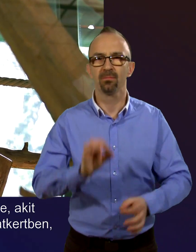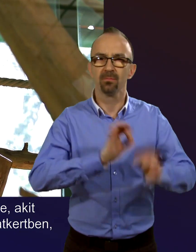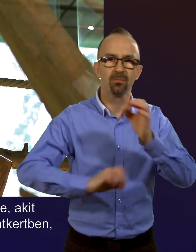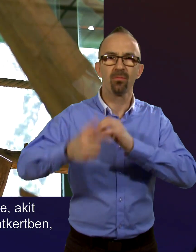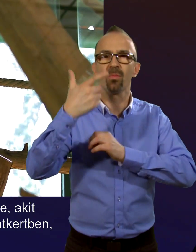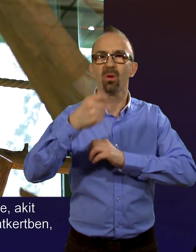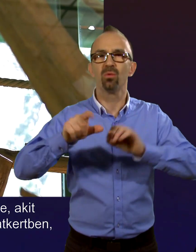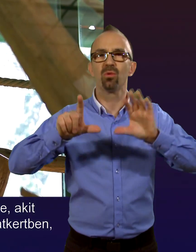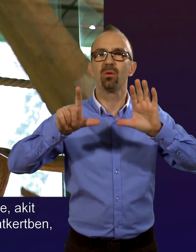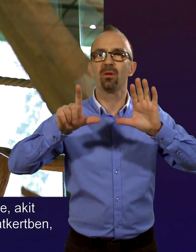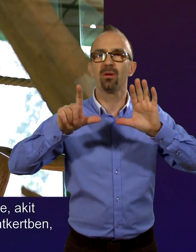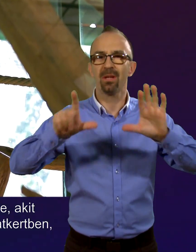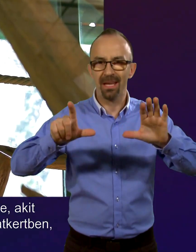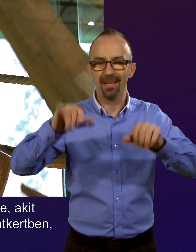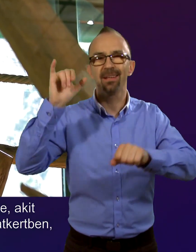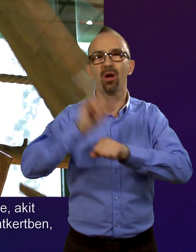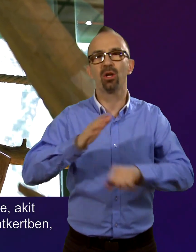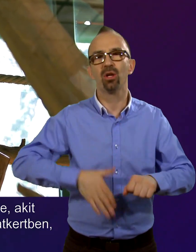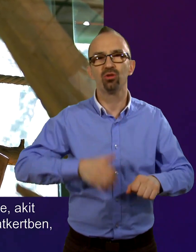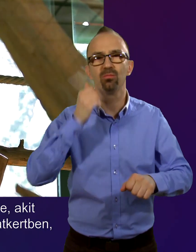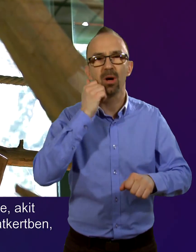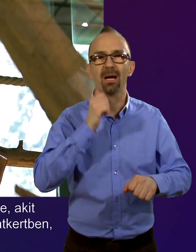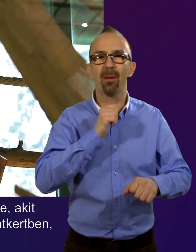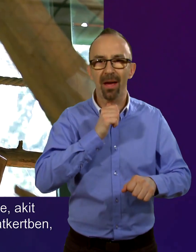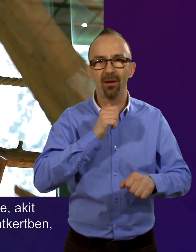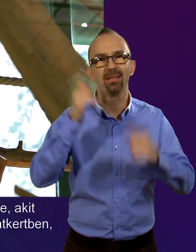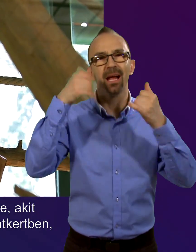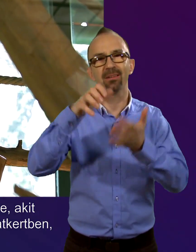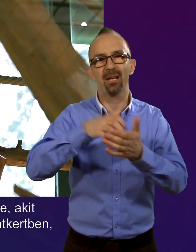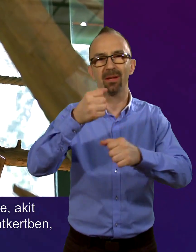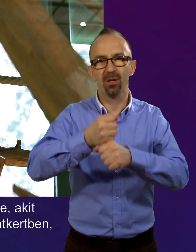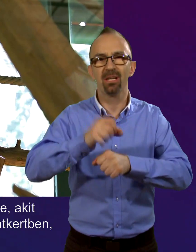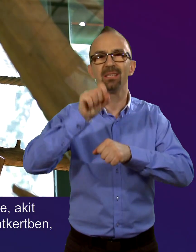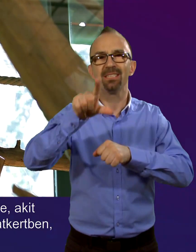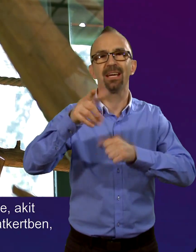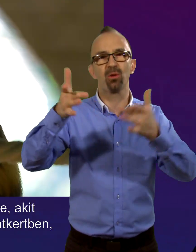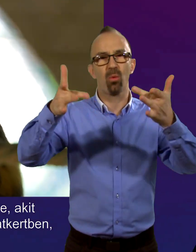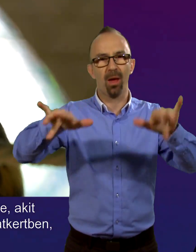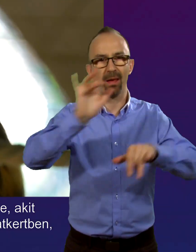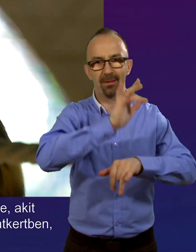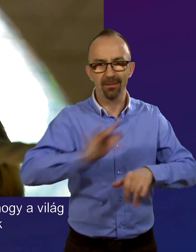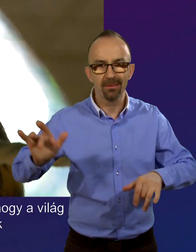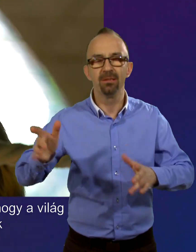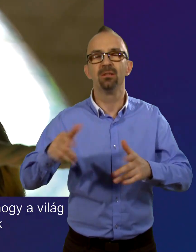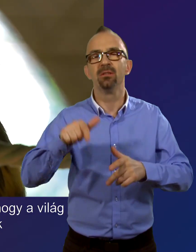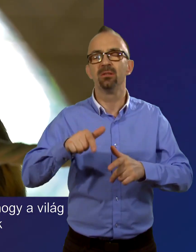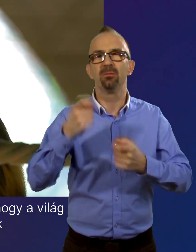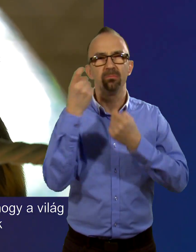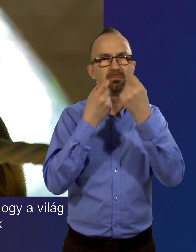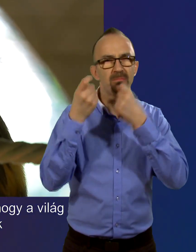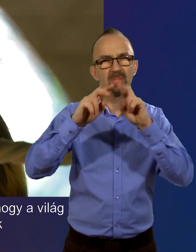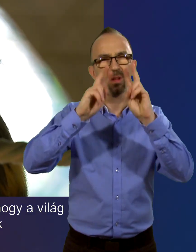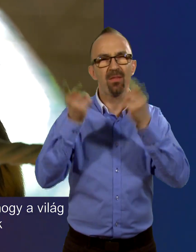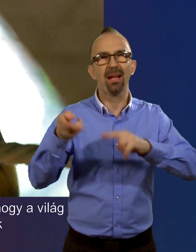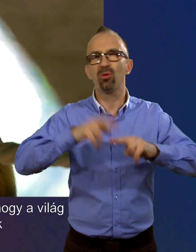Ez összesen 27 aranyhasú mangábe, akit állatkertbe tartanak, 12 különböző állatkertbe. És hogyha ebbe jobban